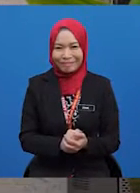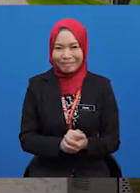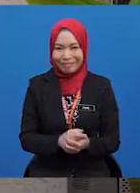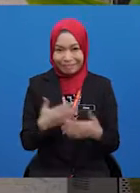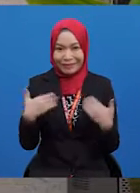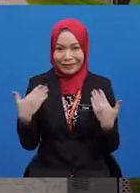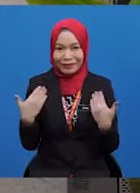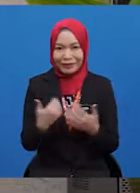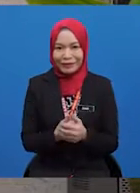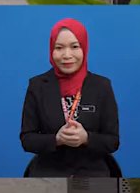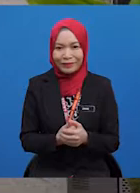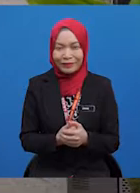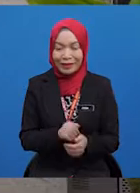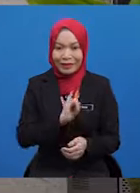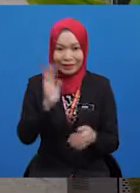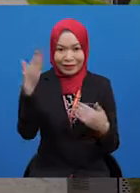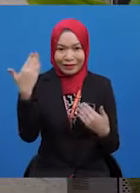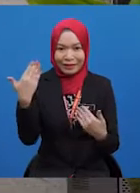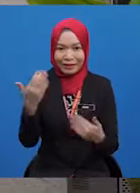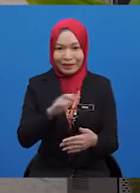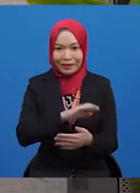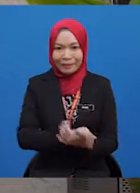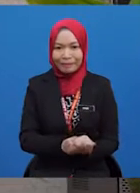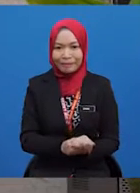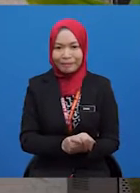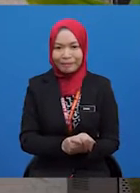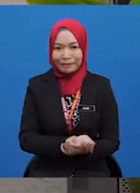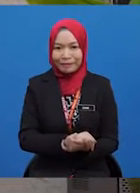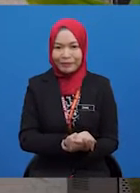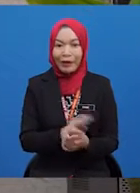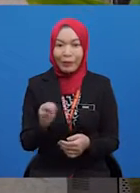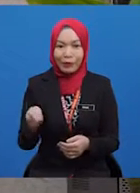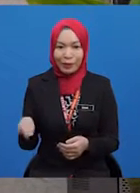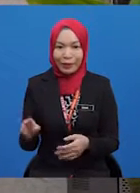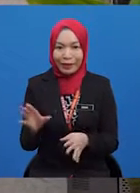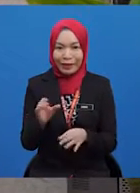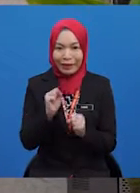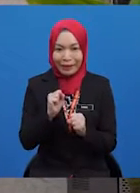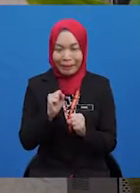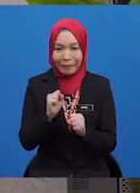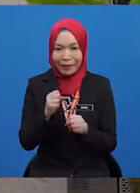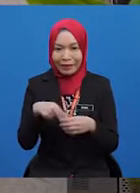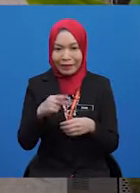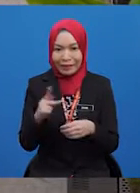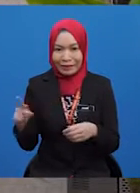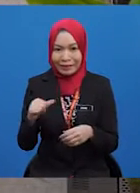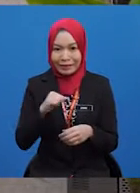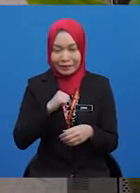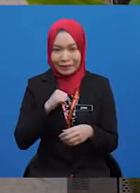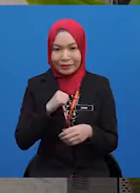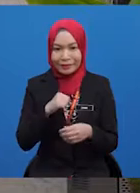murid-murid? Cikgu harap selepas ini, murid-murid dapat menghasilkan